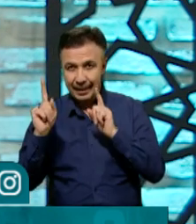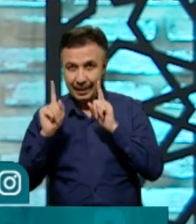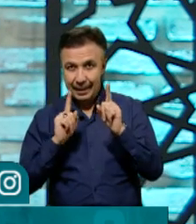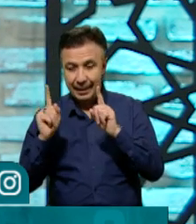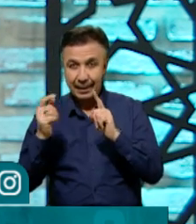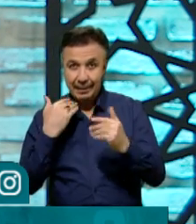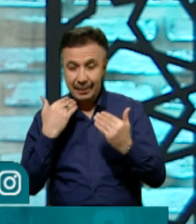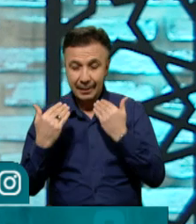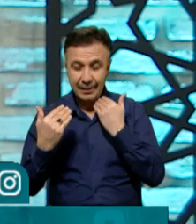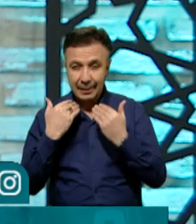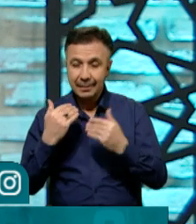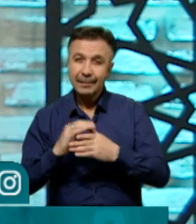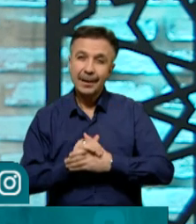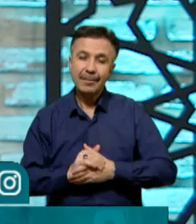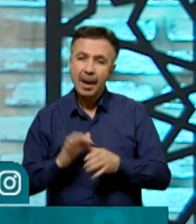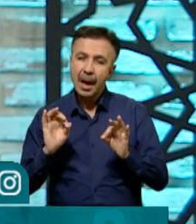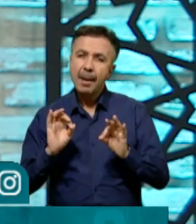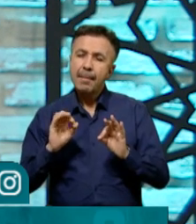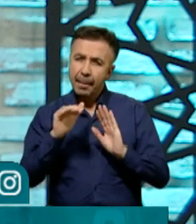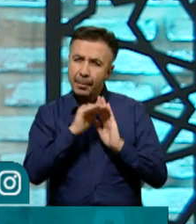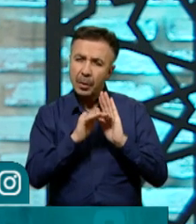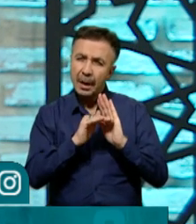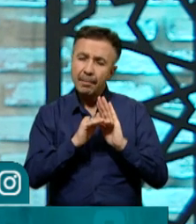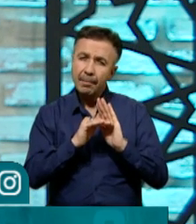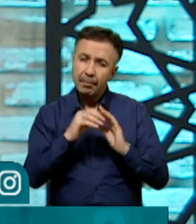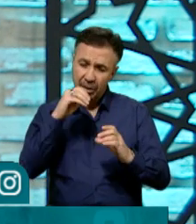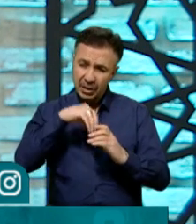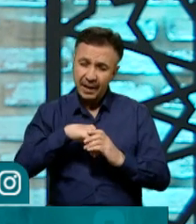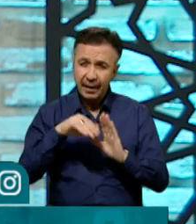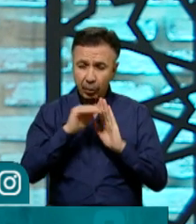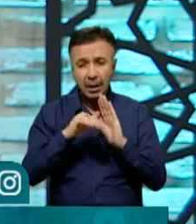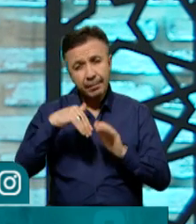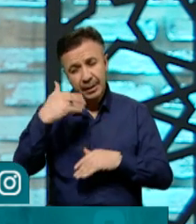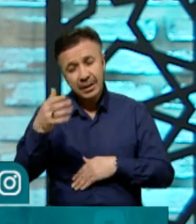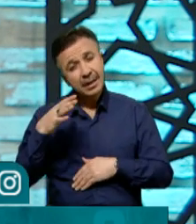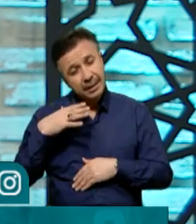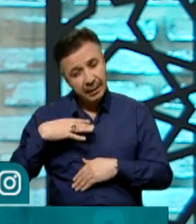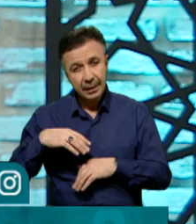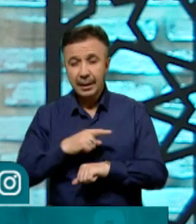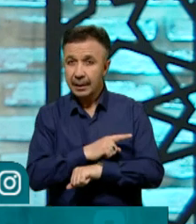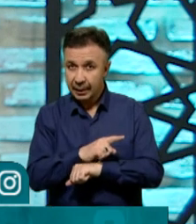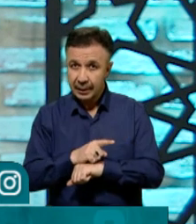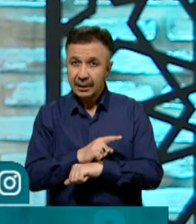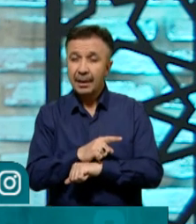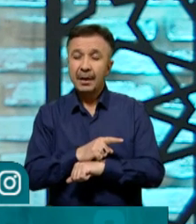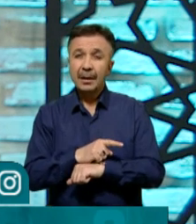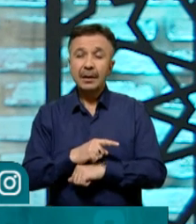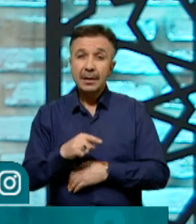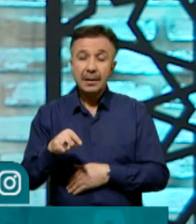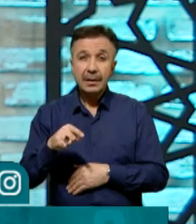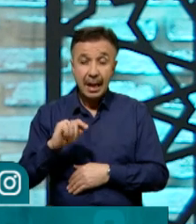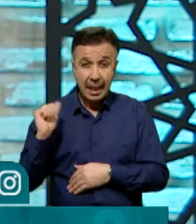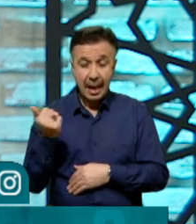diyanetesoralim@diyanet.gov.tr adresi üzerinden hem yayın esnasında hem de yayın dışında diledikleri zaman diliminde siz değerli